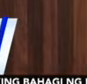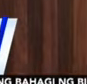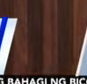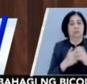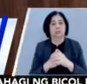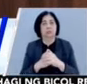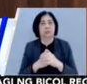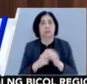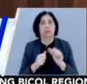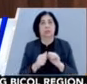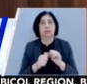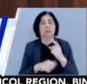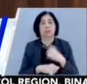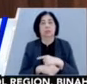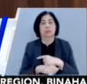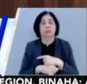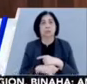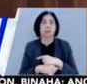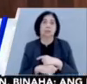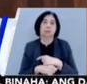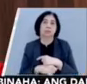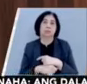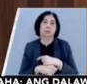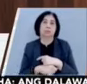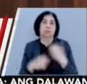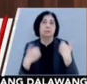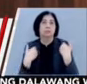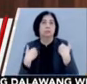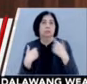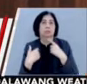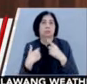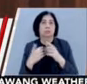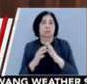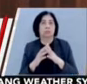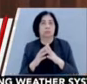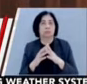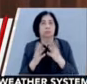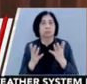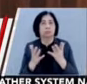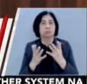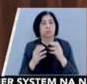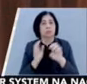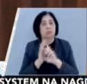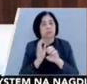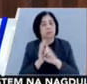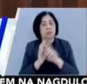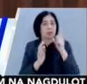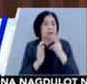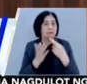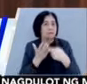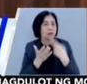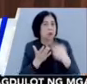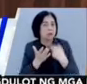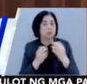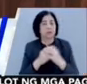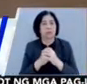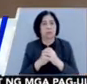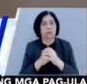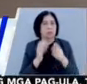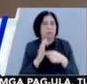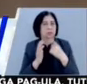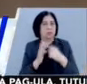po natin, meron po talagang kahit papano is like mga half rice or minsan one